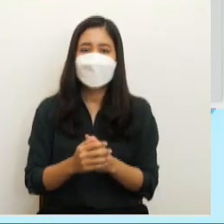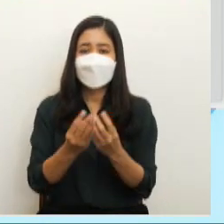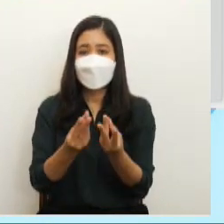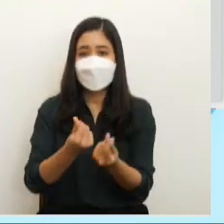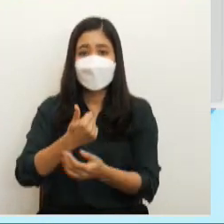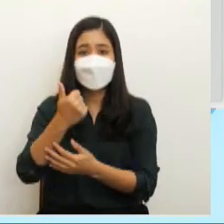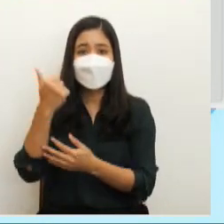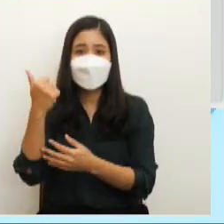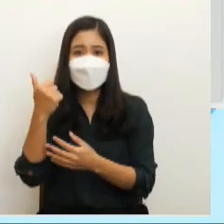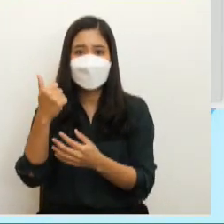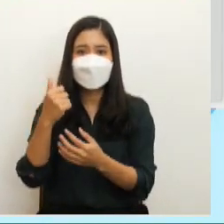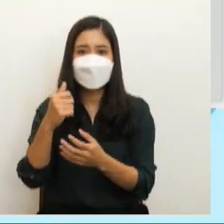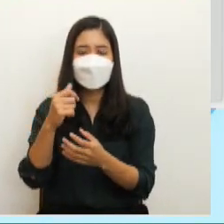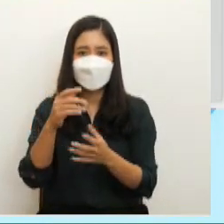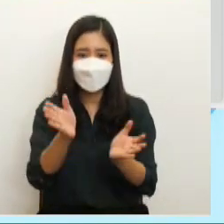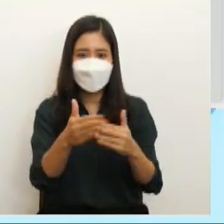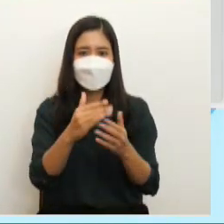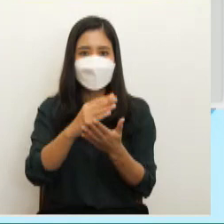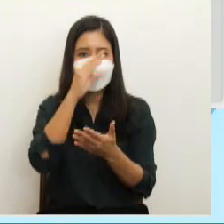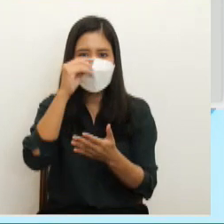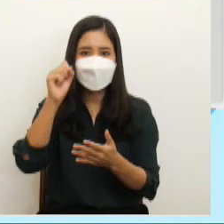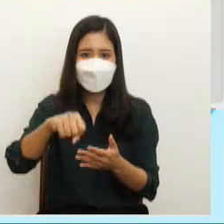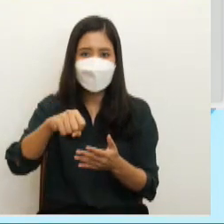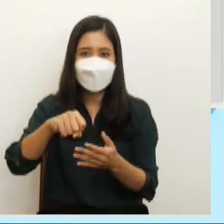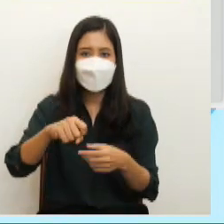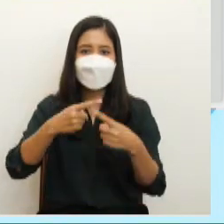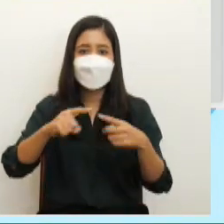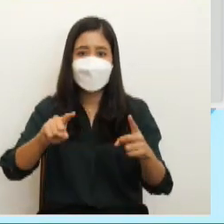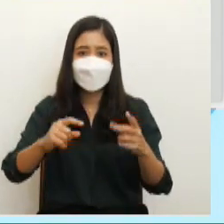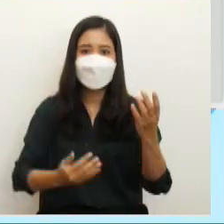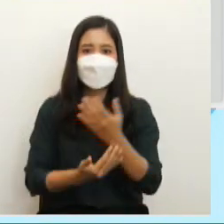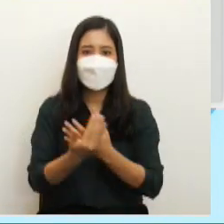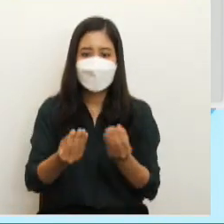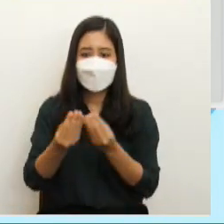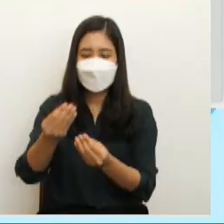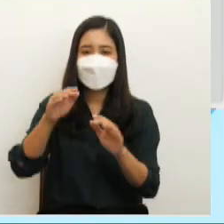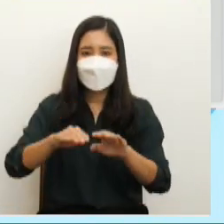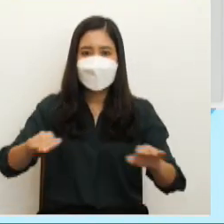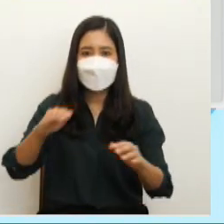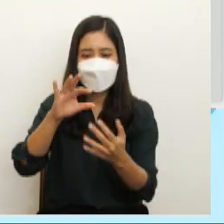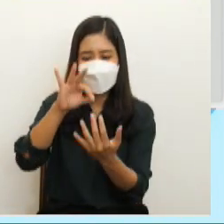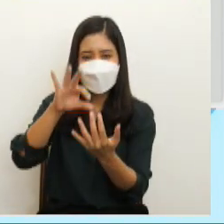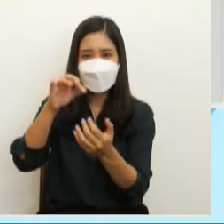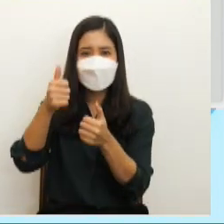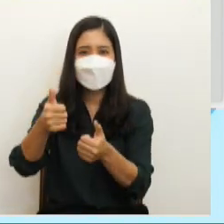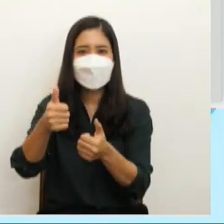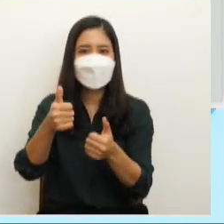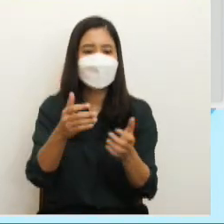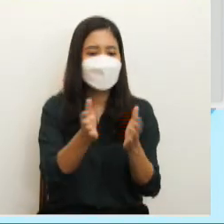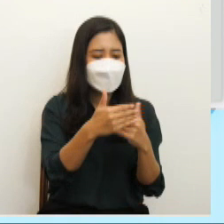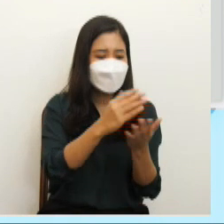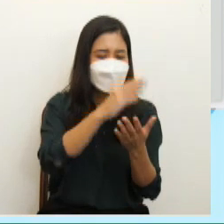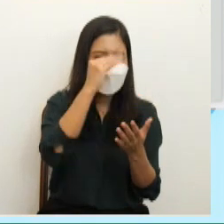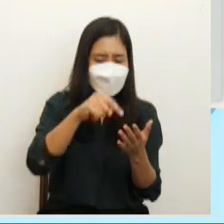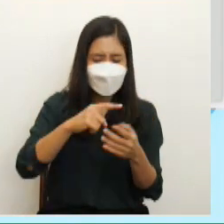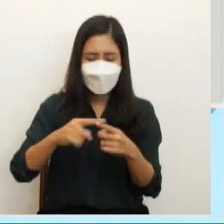ครับเราเปิดออนไซต์ก็จริงเราก็ยังเปิดโอกาสให้นักเรียนเลือกได้ด้วยว่าถ้าเปิดออนไซต์แล้วเนี่ยผู้ปกครองยังไ